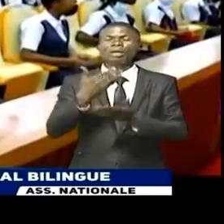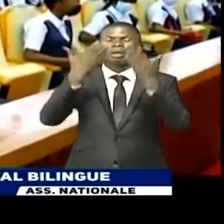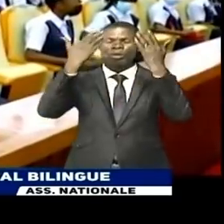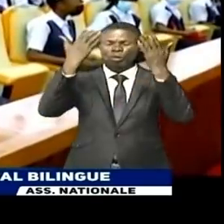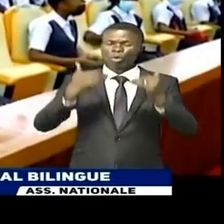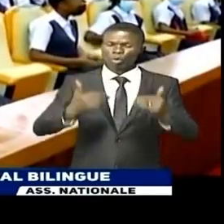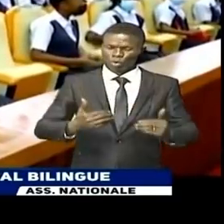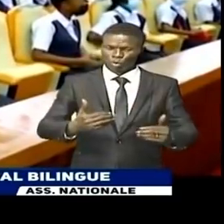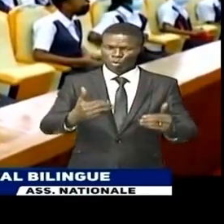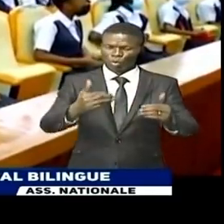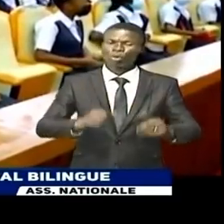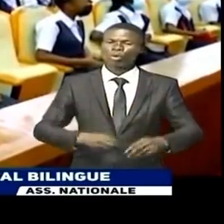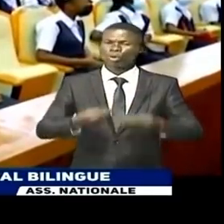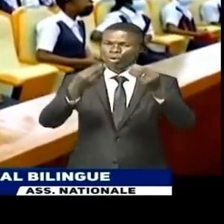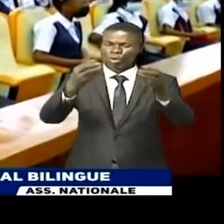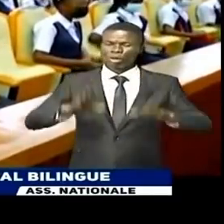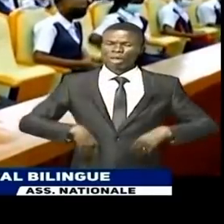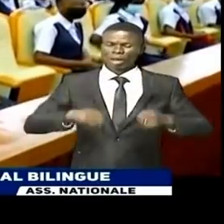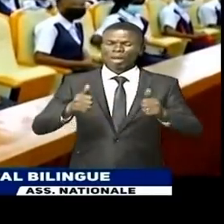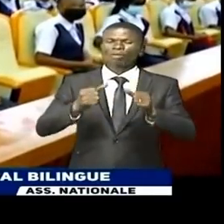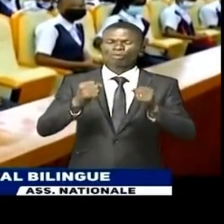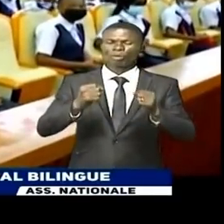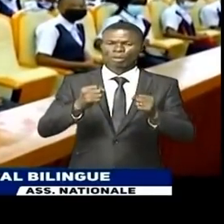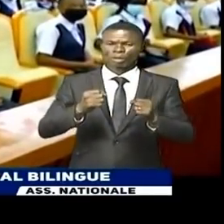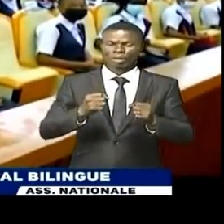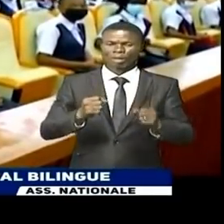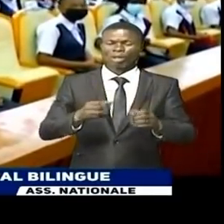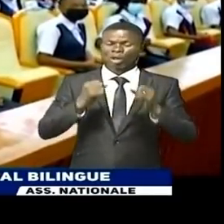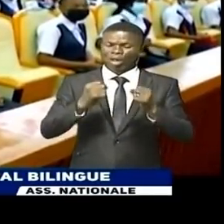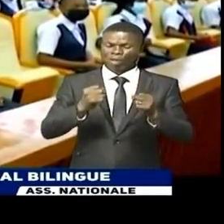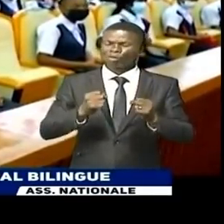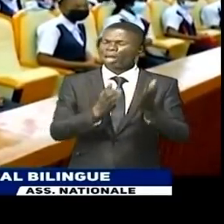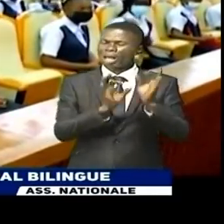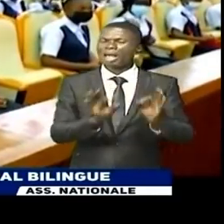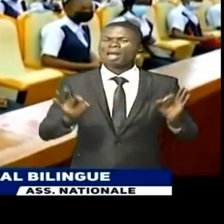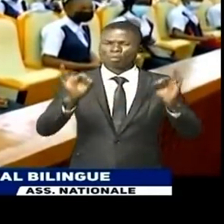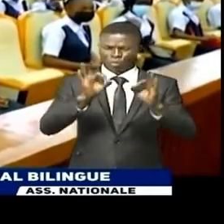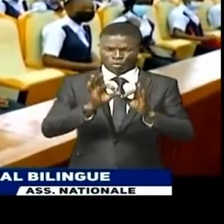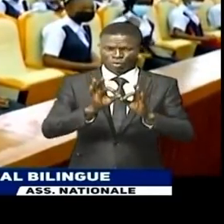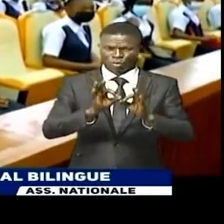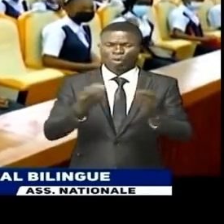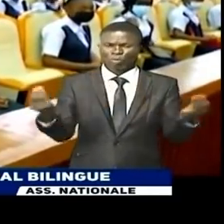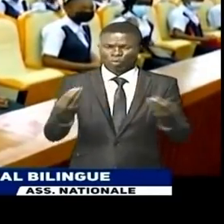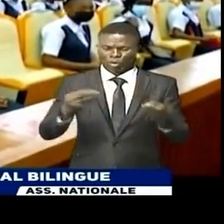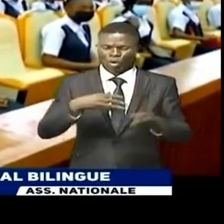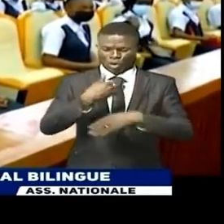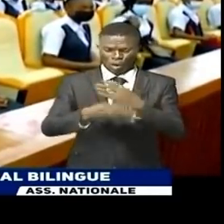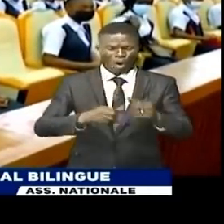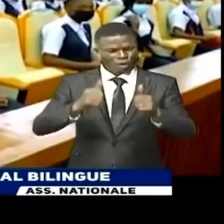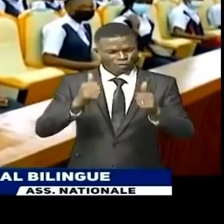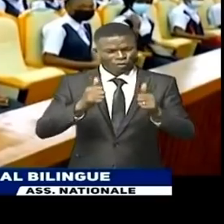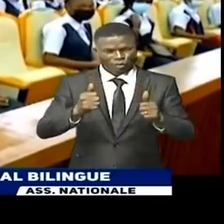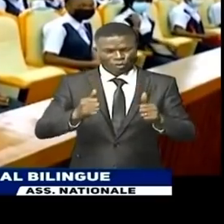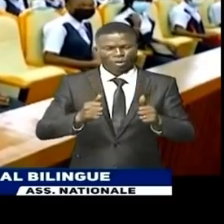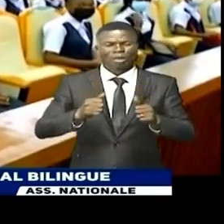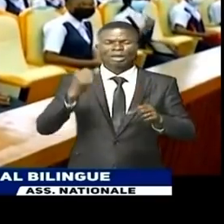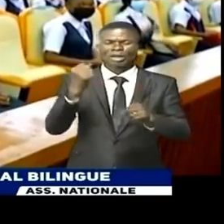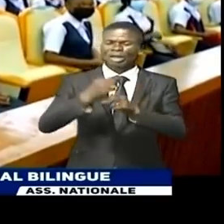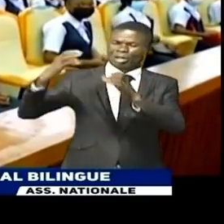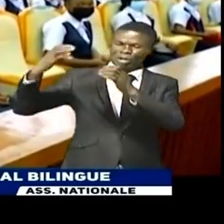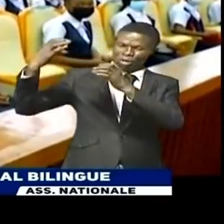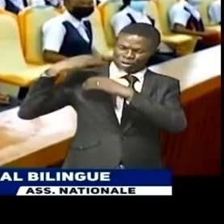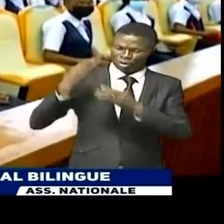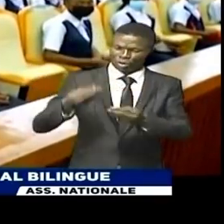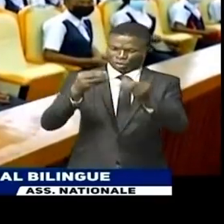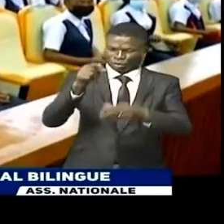continuer à vous accorder le génie la force et l'énergie nécessaires en vue de mener à bon port les lourdes charges qui vous